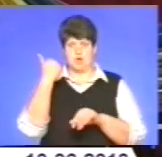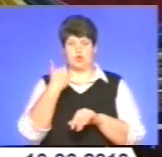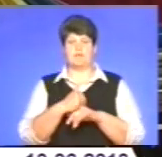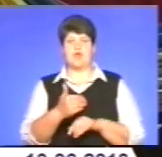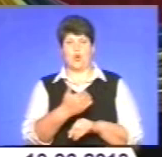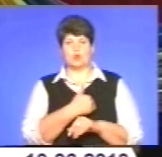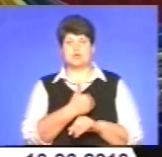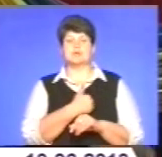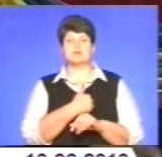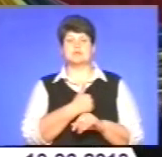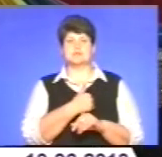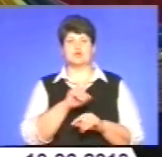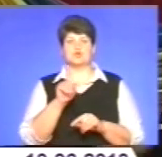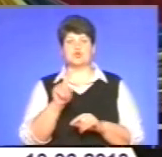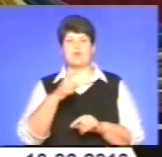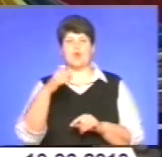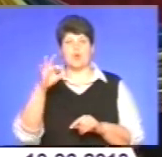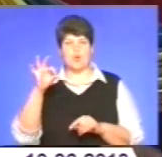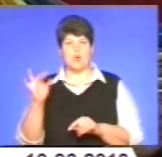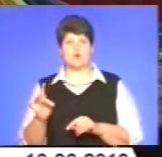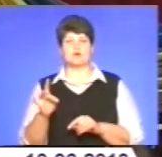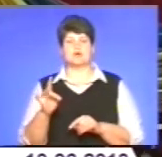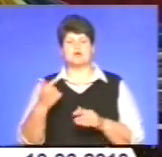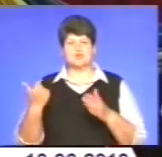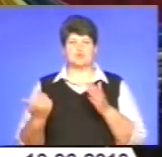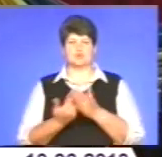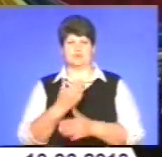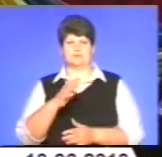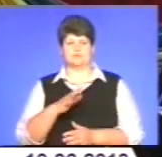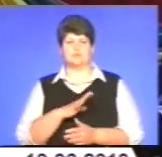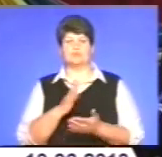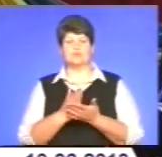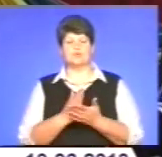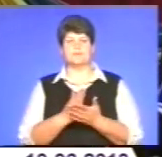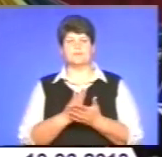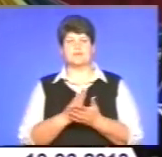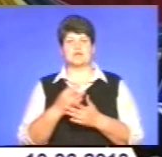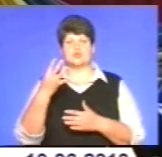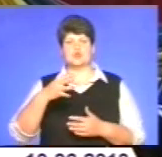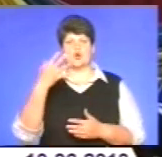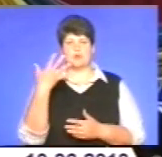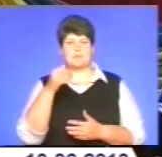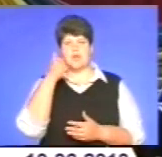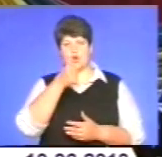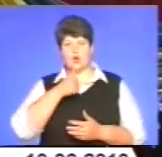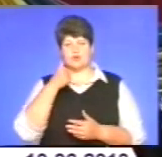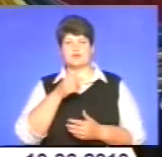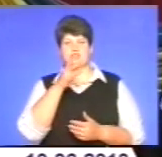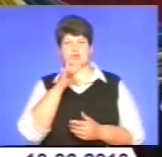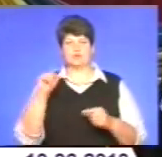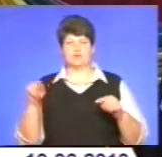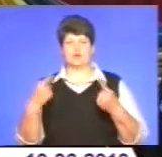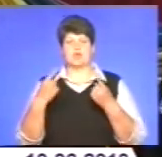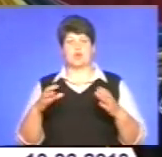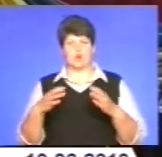хор все-таки, щоб знову він заіснував. 45 років з часу заснування колективу.